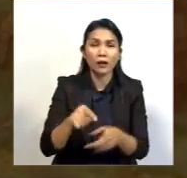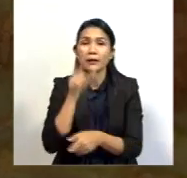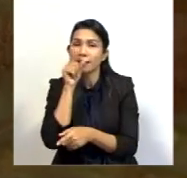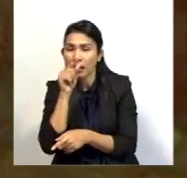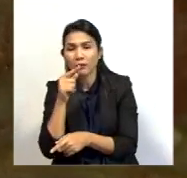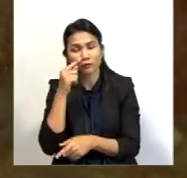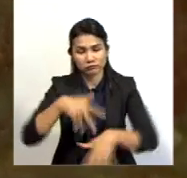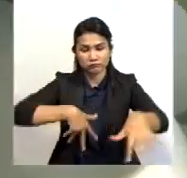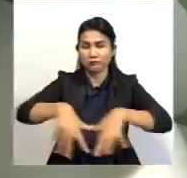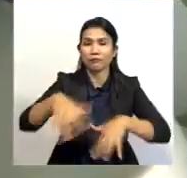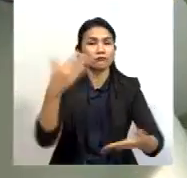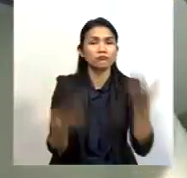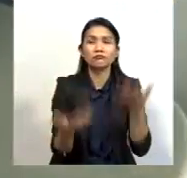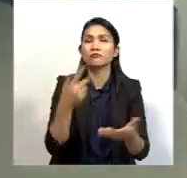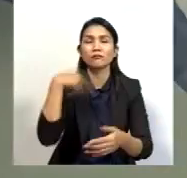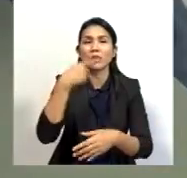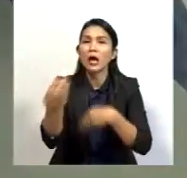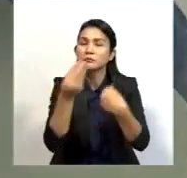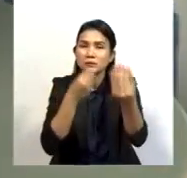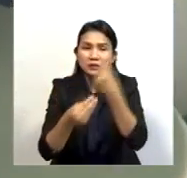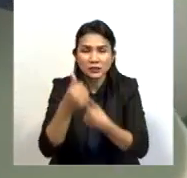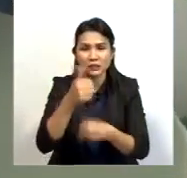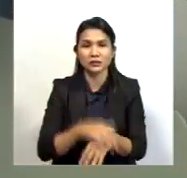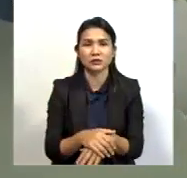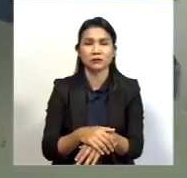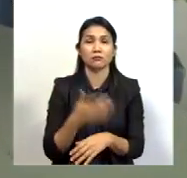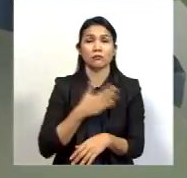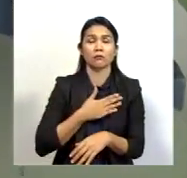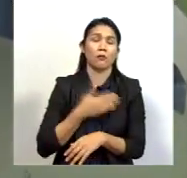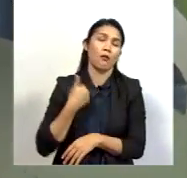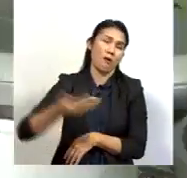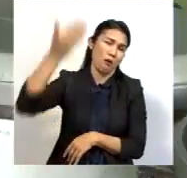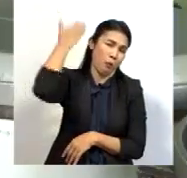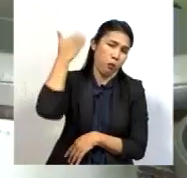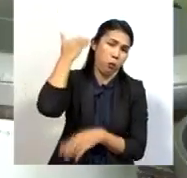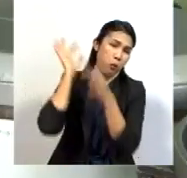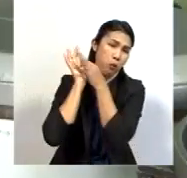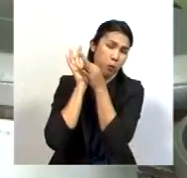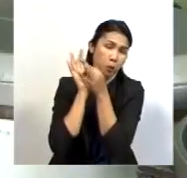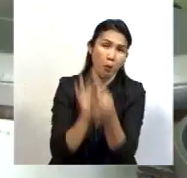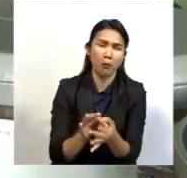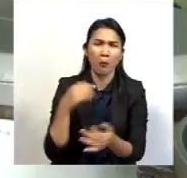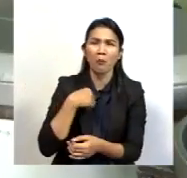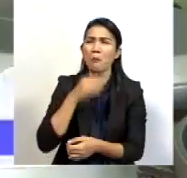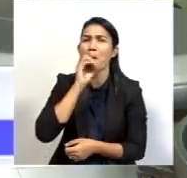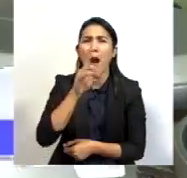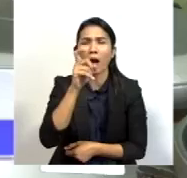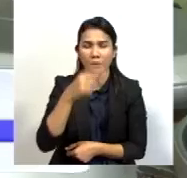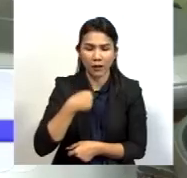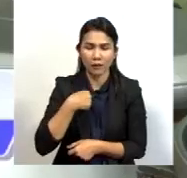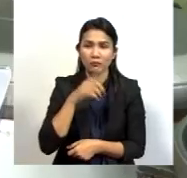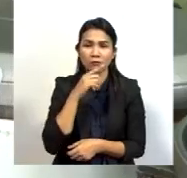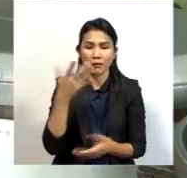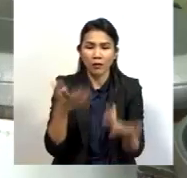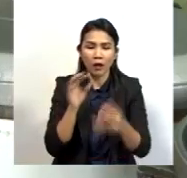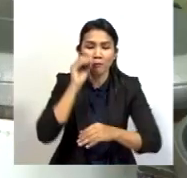สามารถรับประทานได ้มันมาจากปู่ย่าตายายผมก็สอนผมมาแล้วผมก็บอกไม่ได้ผมก็ชิมเอาความรักไปใส่มา